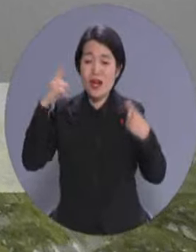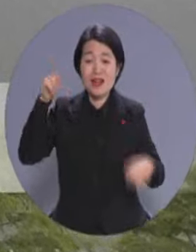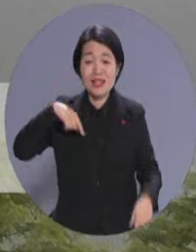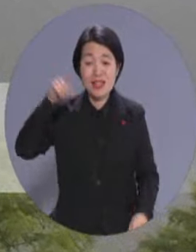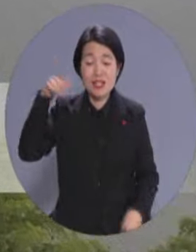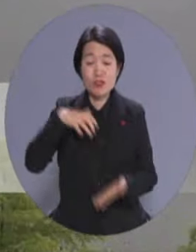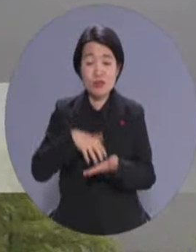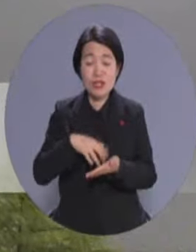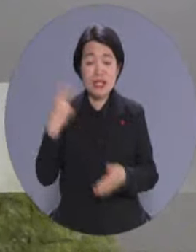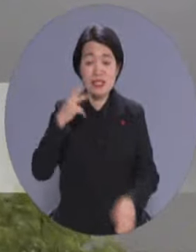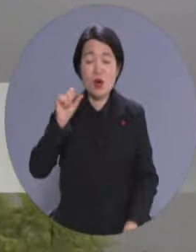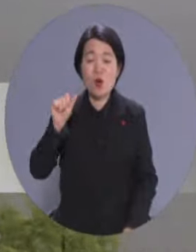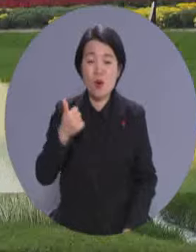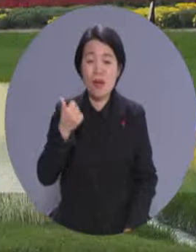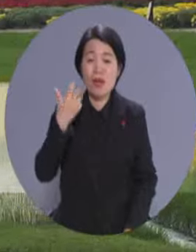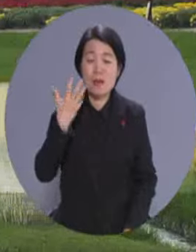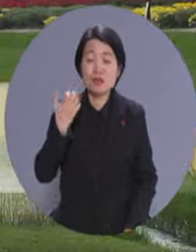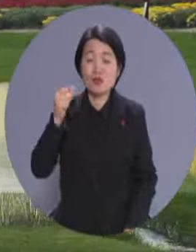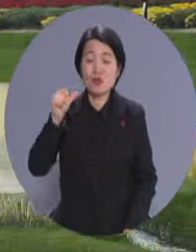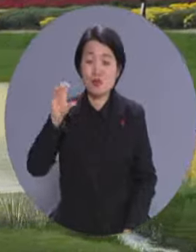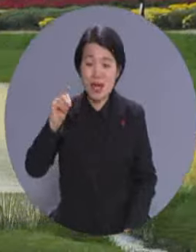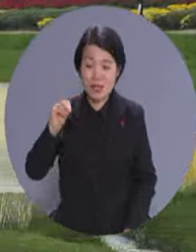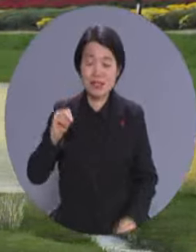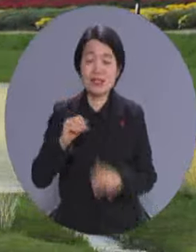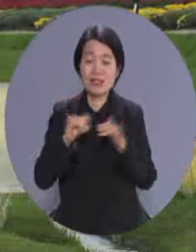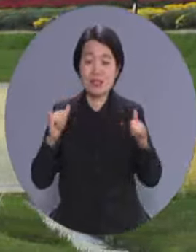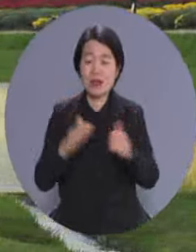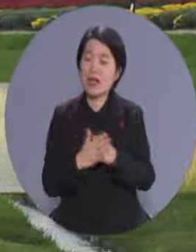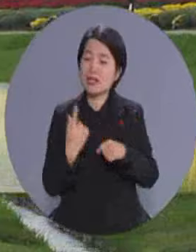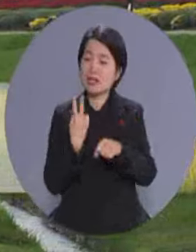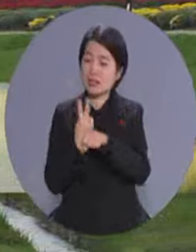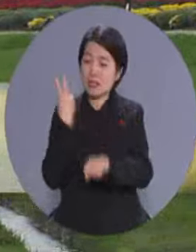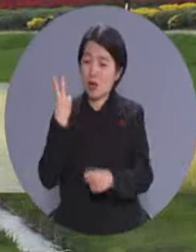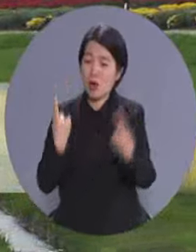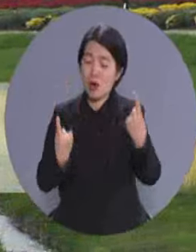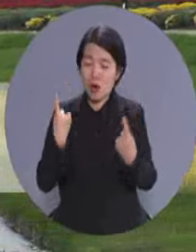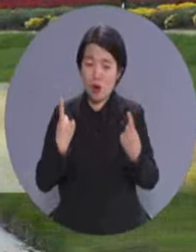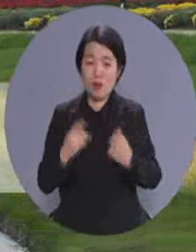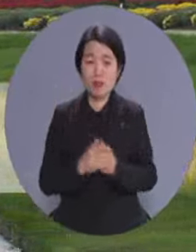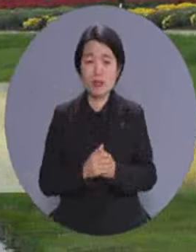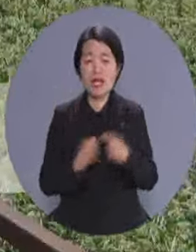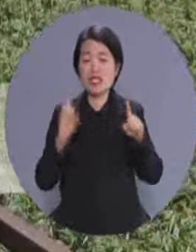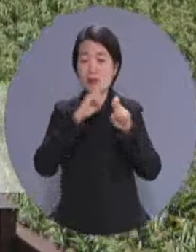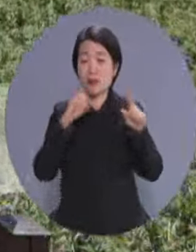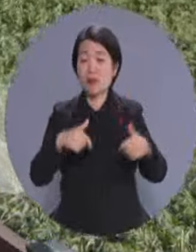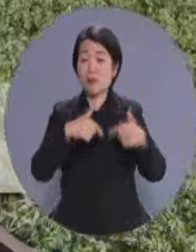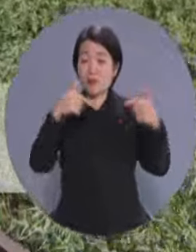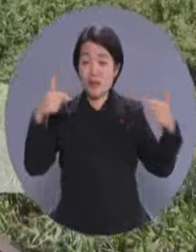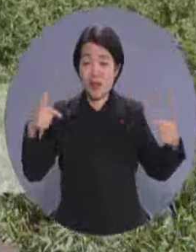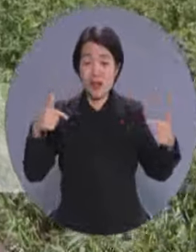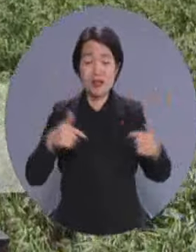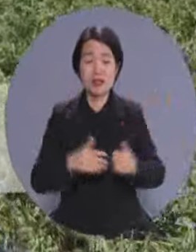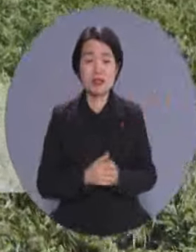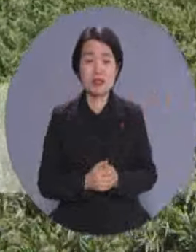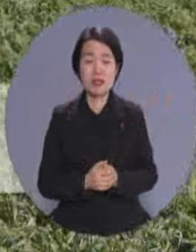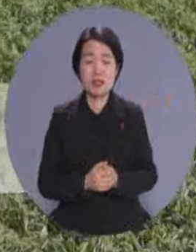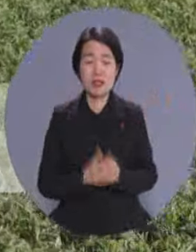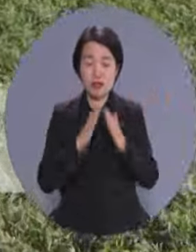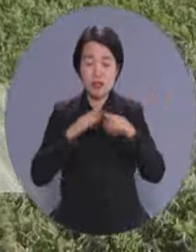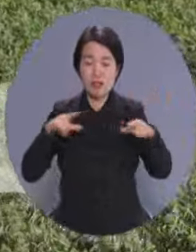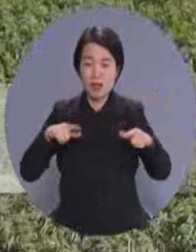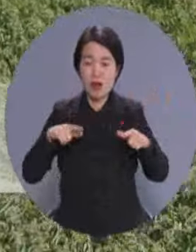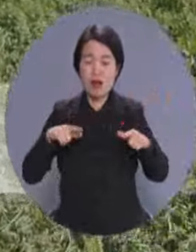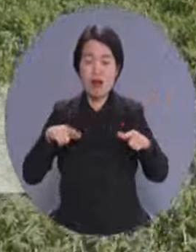방문객은 2,586만여 명으로 이는 전년 같은 기간과 비교해 11% 늘어난 것으로 전남